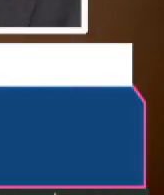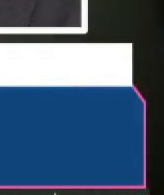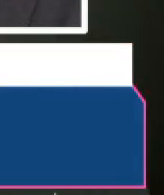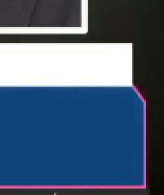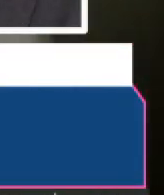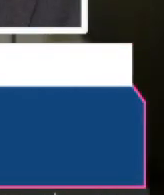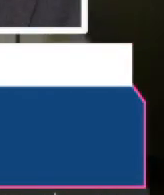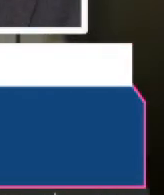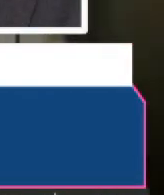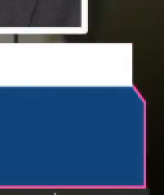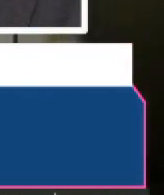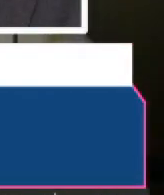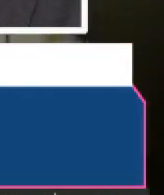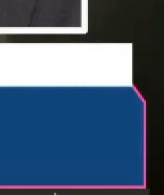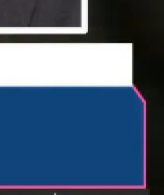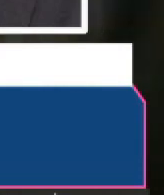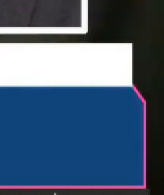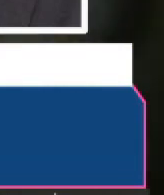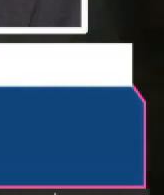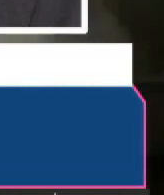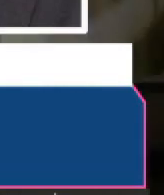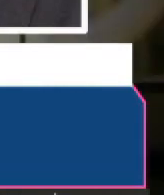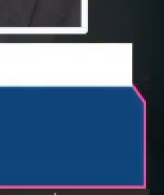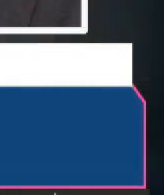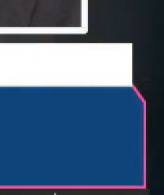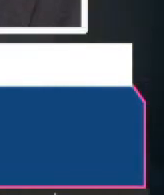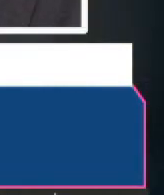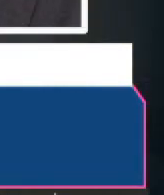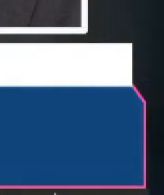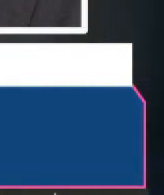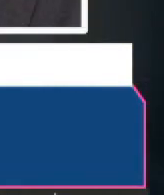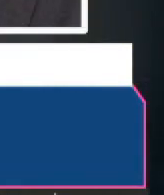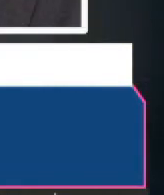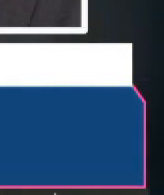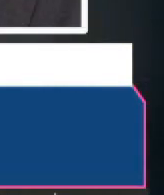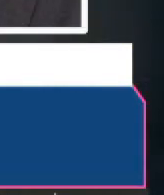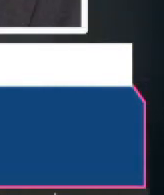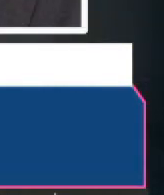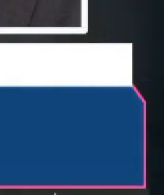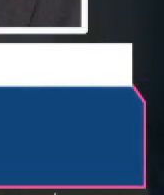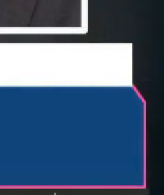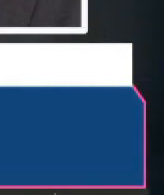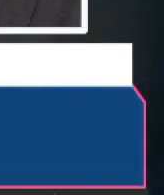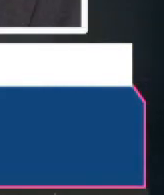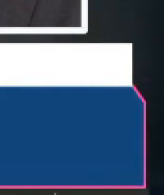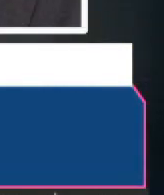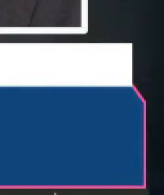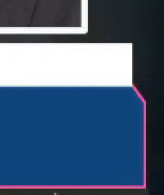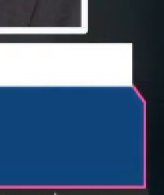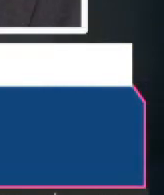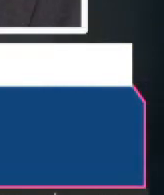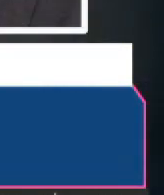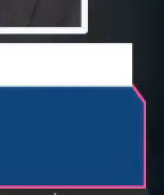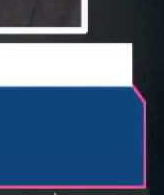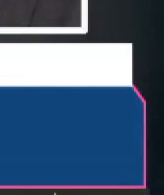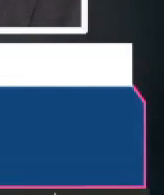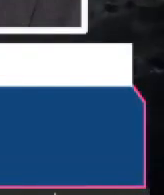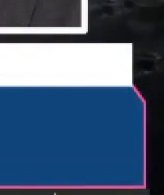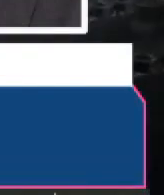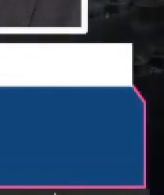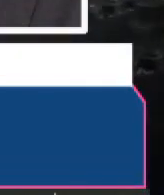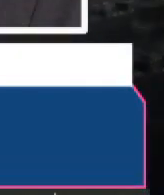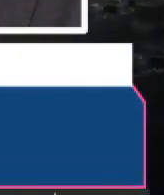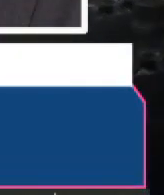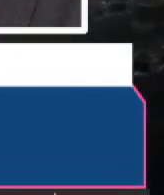있는데 하필이면 공교롭게 위약에 있는 사람들 위주로 감염이 일어난 건지 아니면 그게 백신의 효과인지